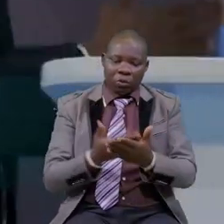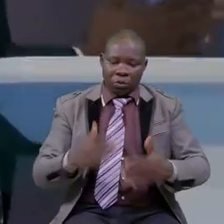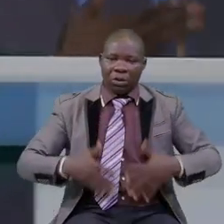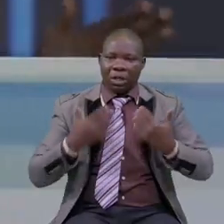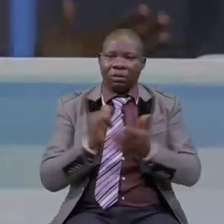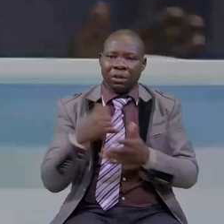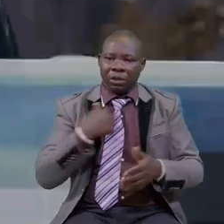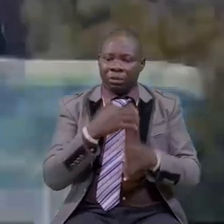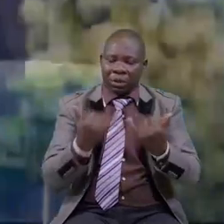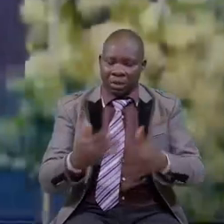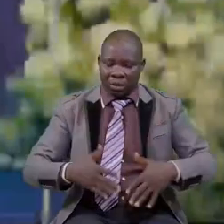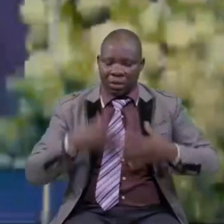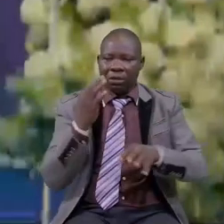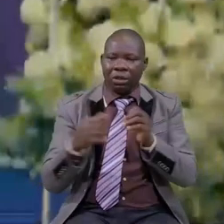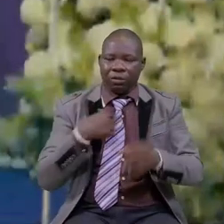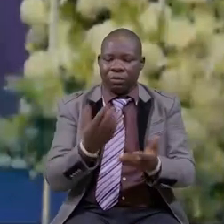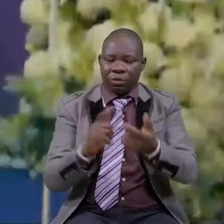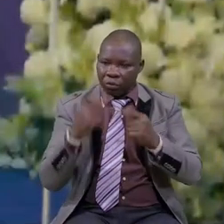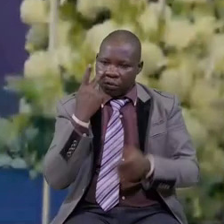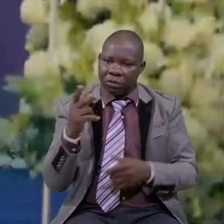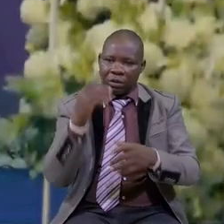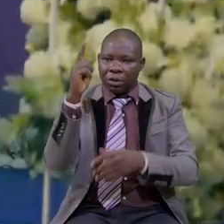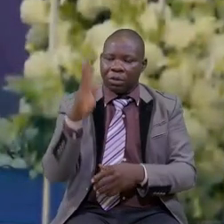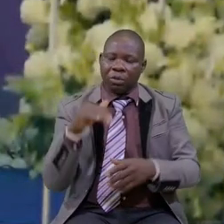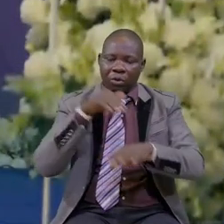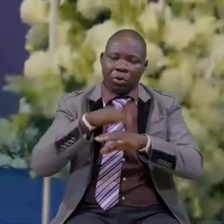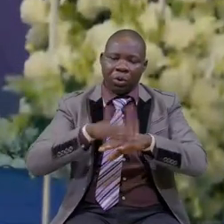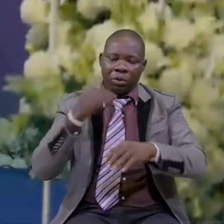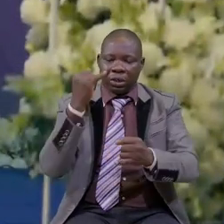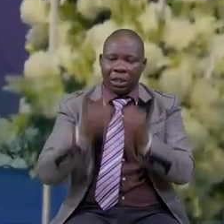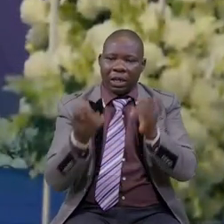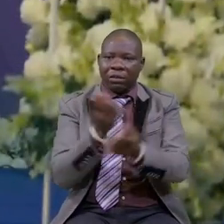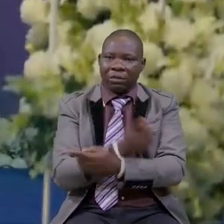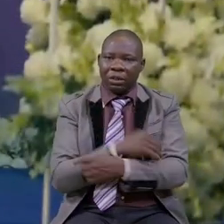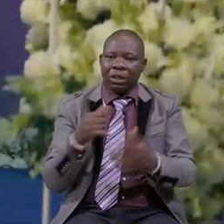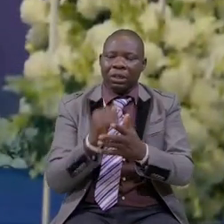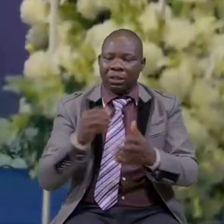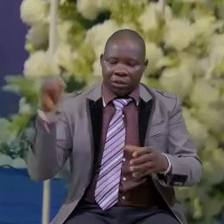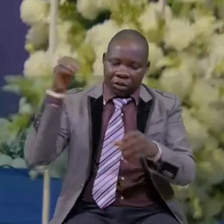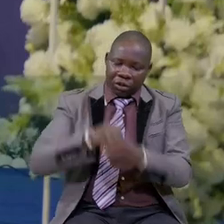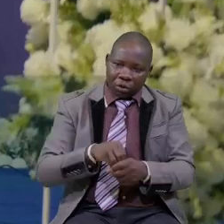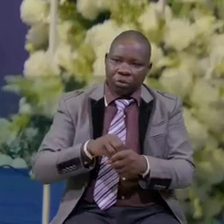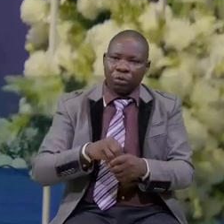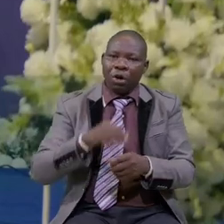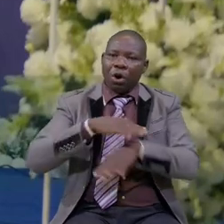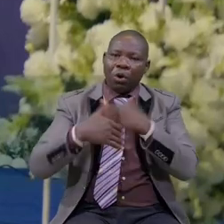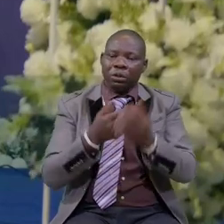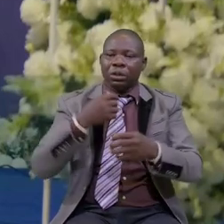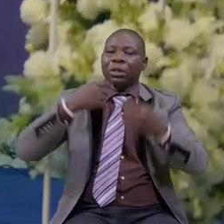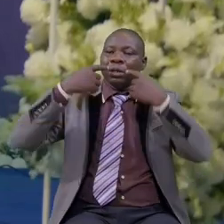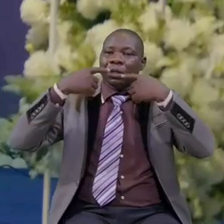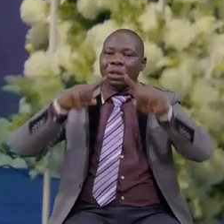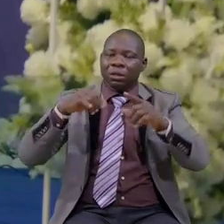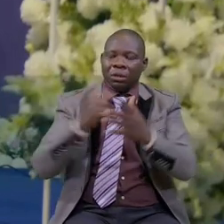sans tache. Si nous voulons voir Dieu au dernier jour, ce livre inclut les déclarations.